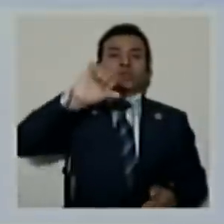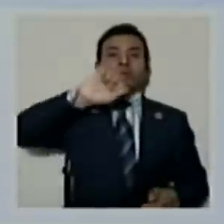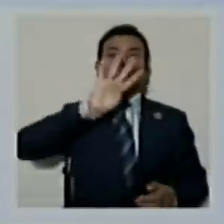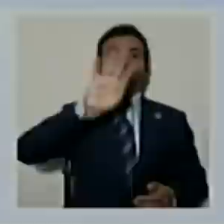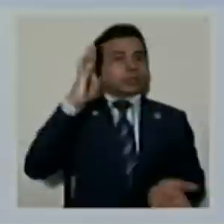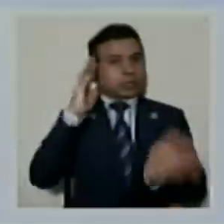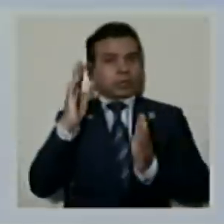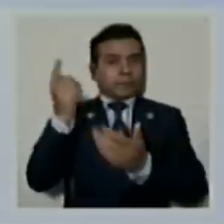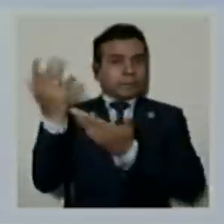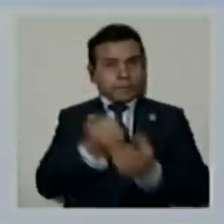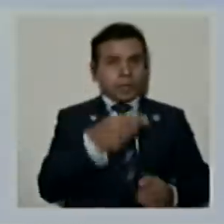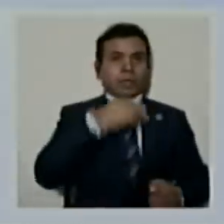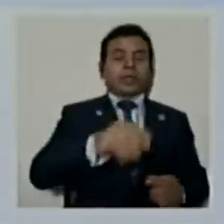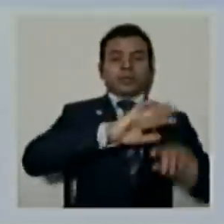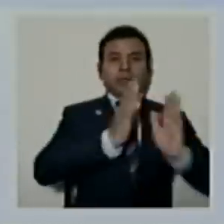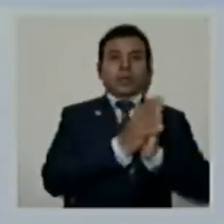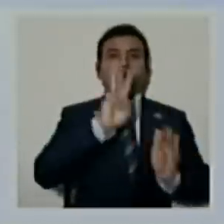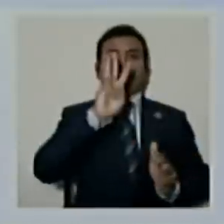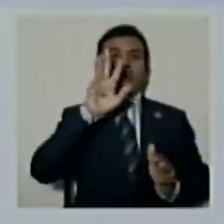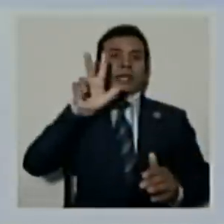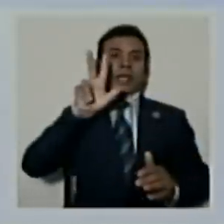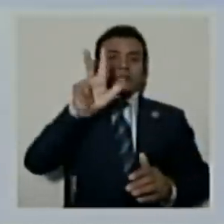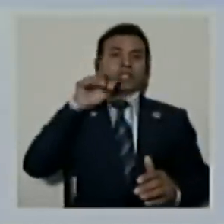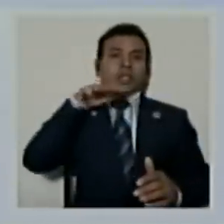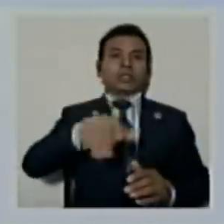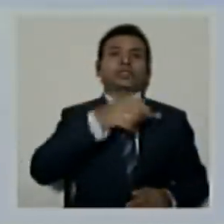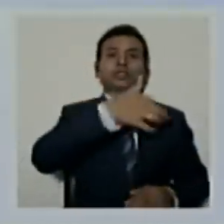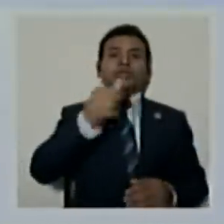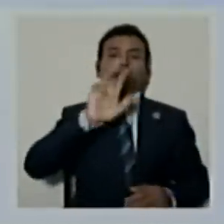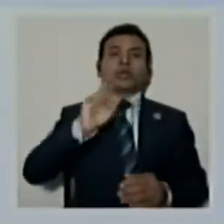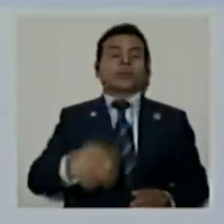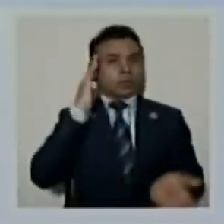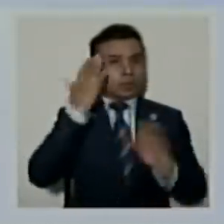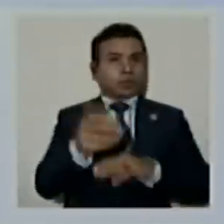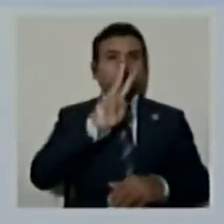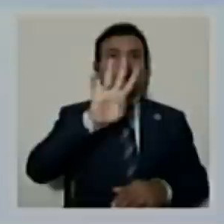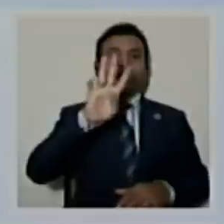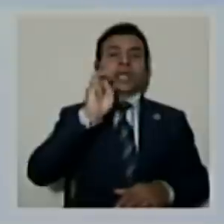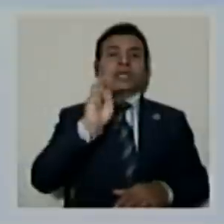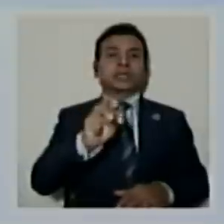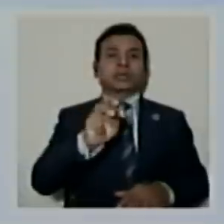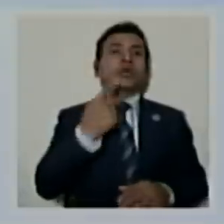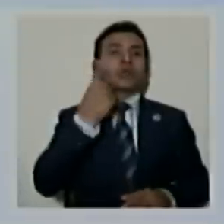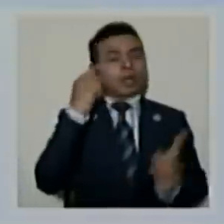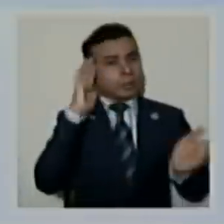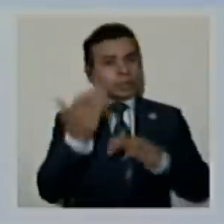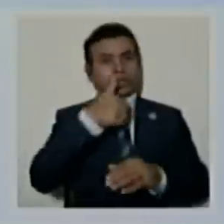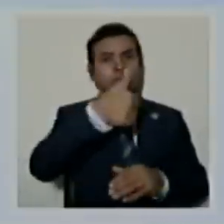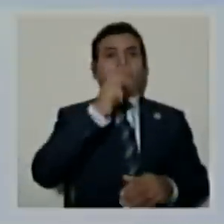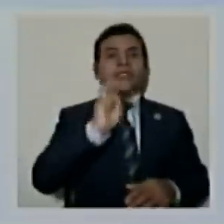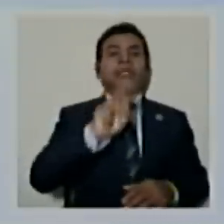স্বাস্থ্য সংস্থা সিচুয়েশন রিপোর্ট 9 মে থেকে, শনাক্ত হয়েছে 24 ঘন্টায় 95,845 জন এবং এ পর্যন্ত